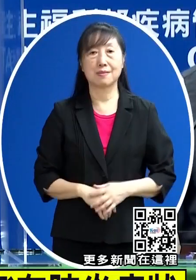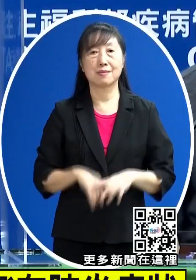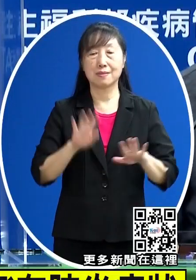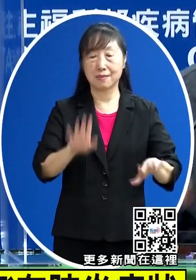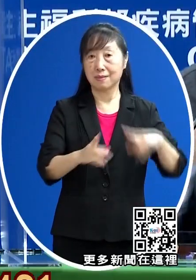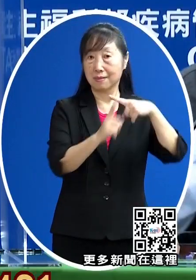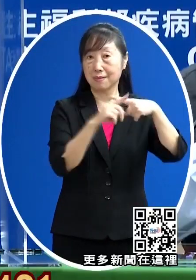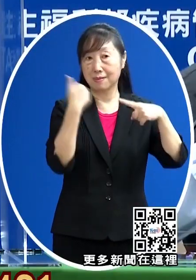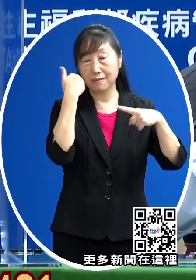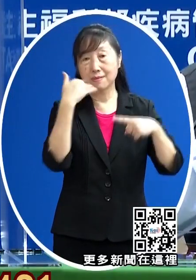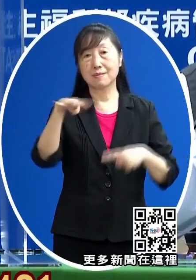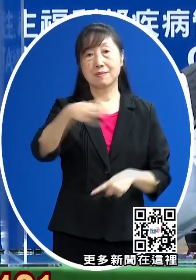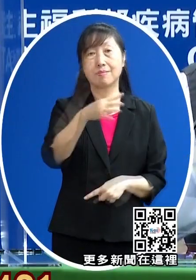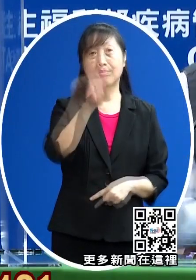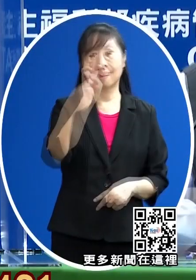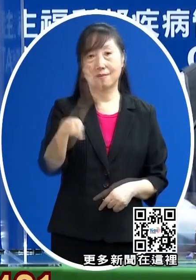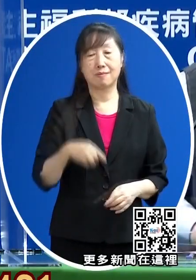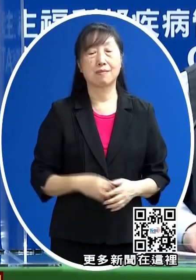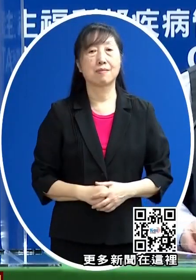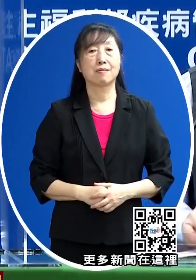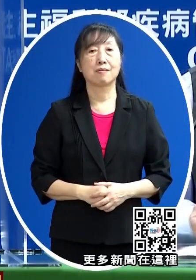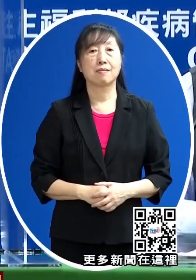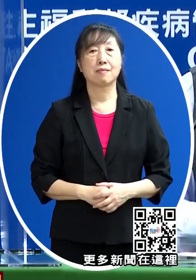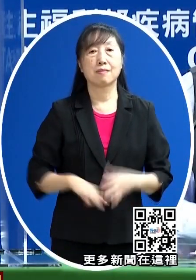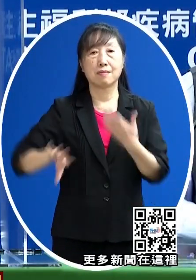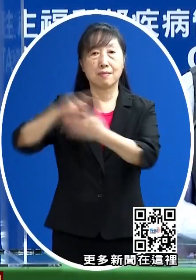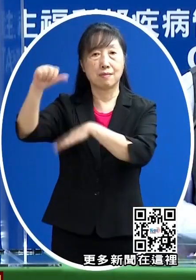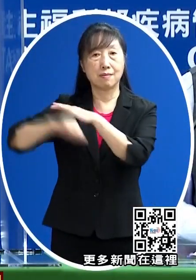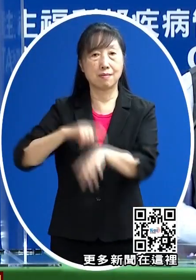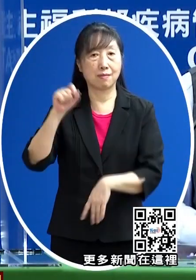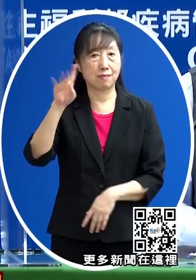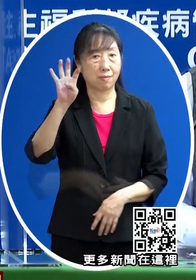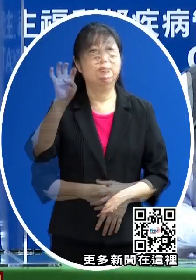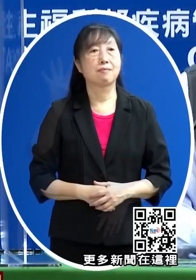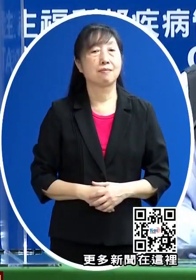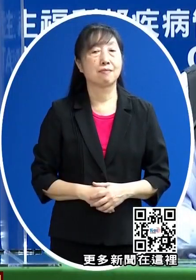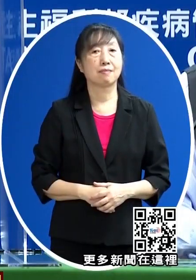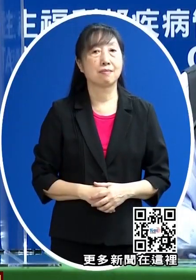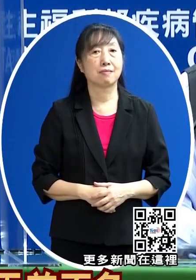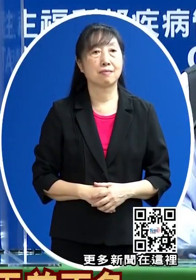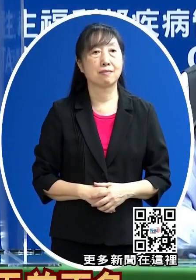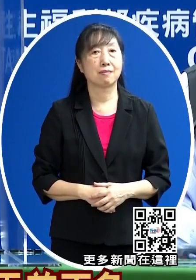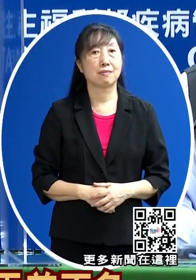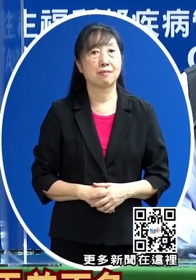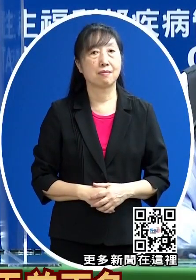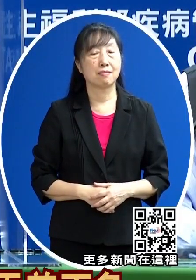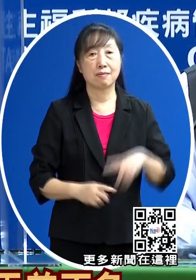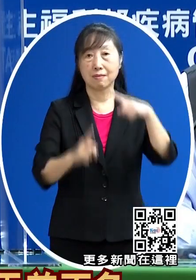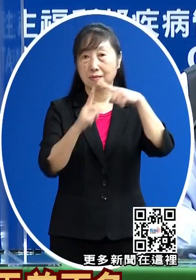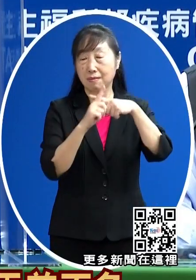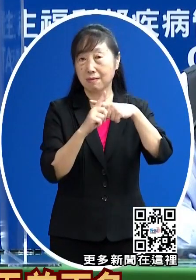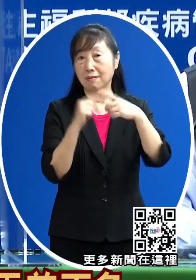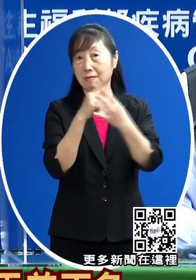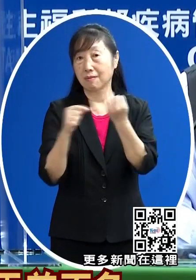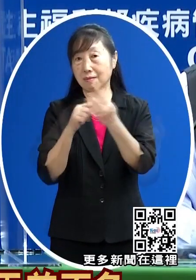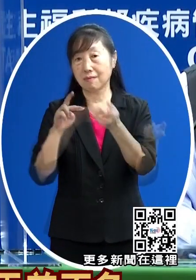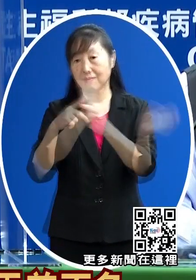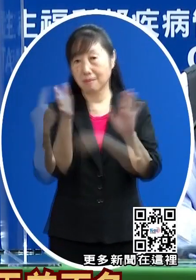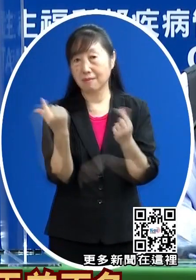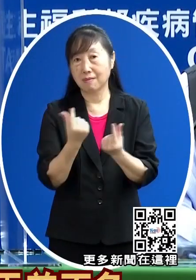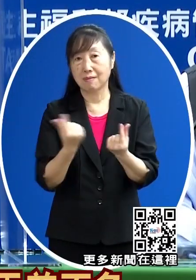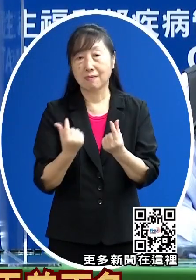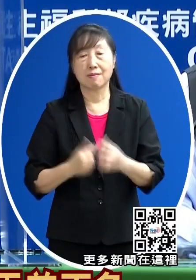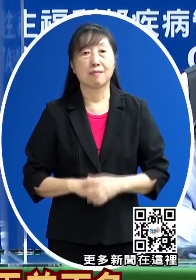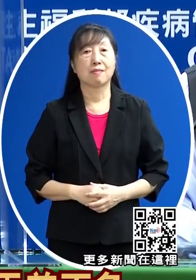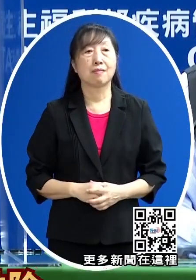们今天的确定病例是431，好，那境外移入是144。那今天的确诊的案例跟昨天差不